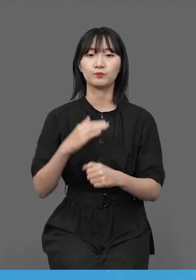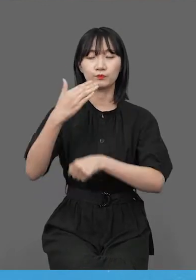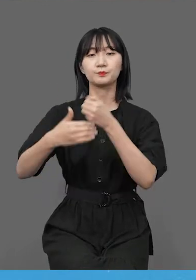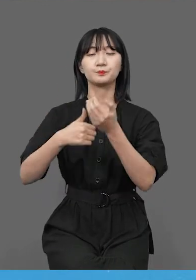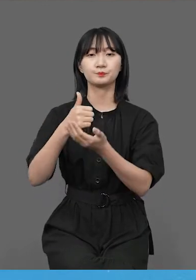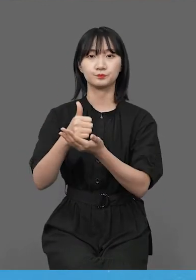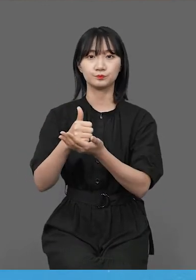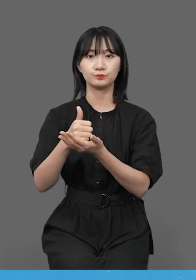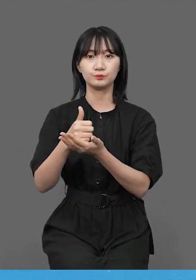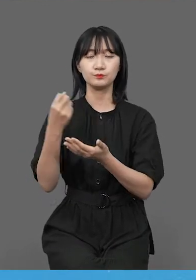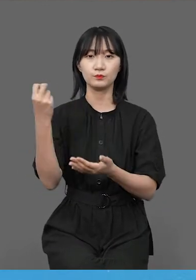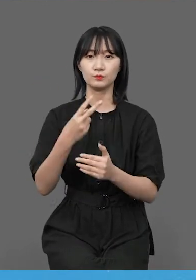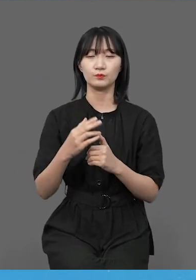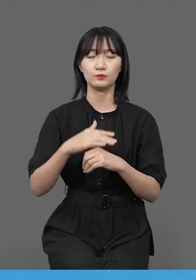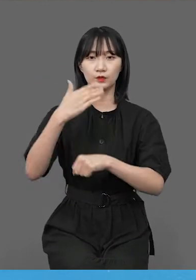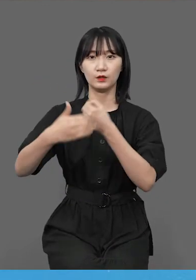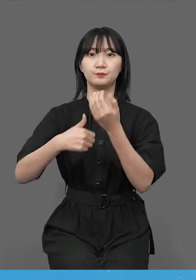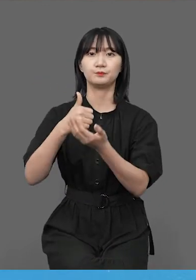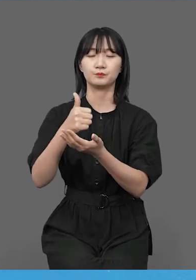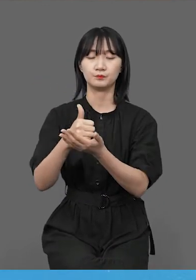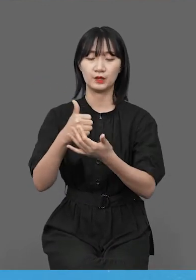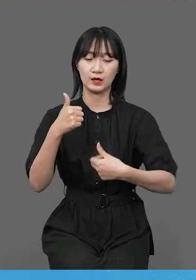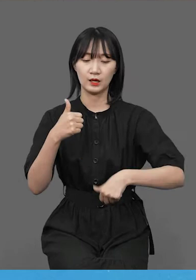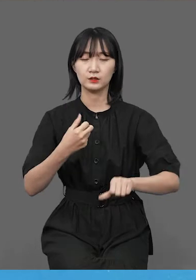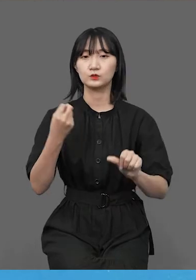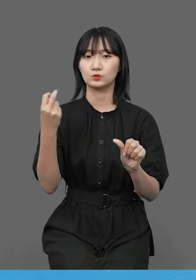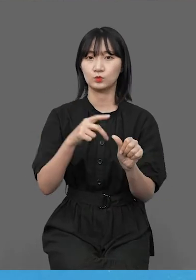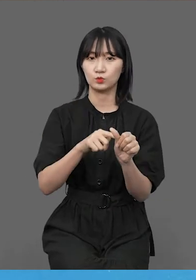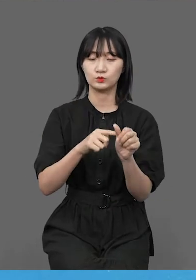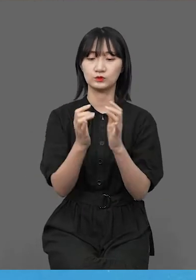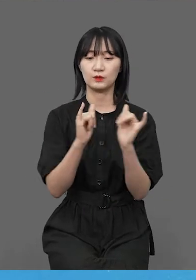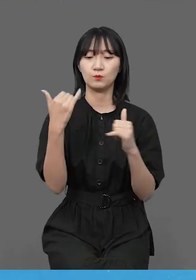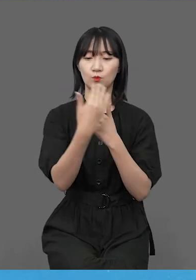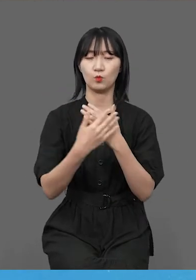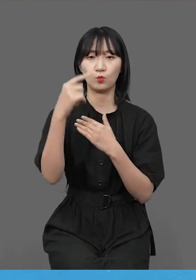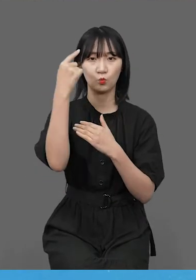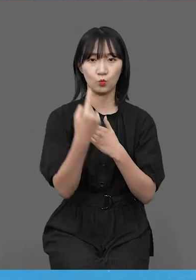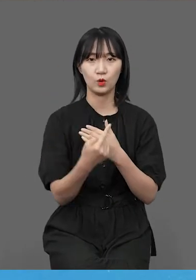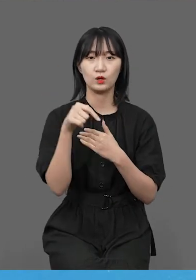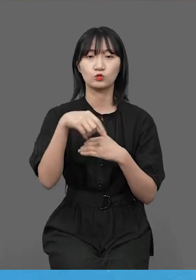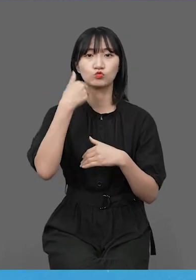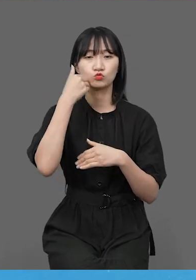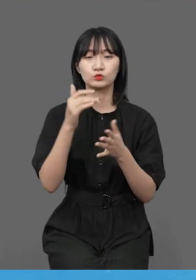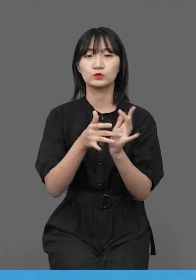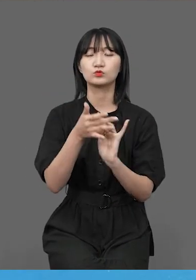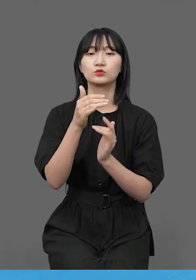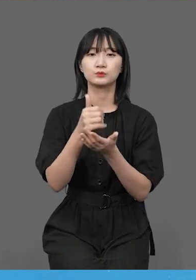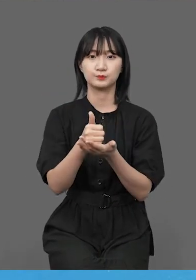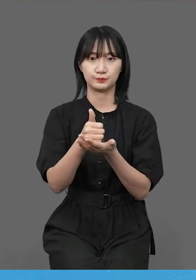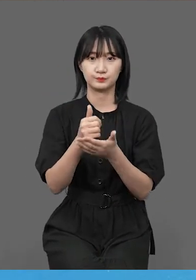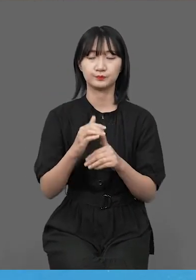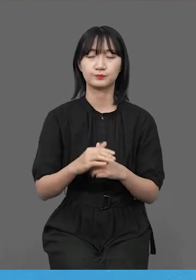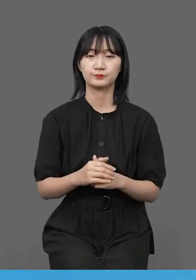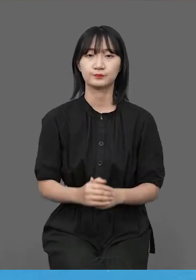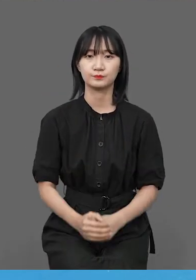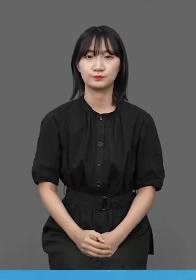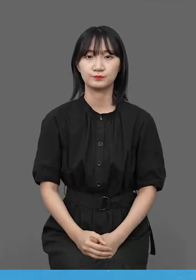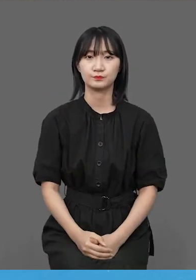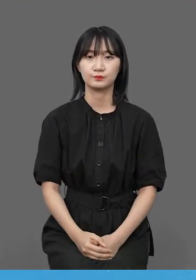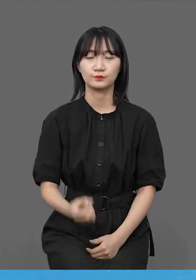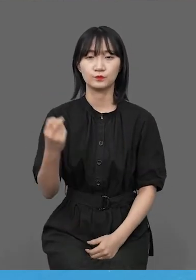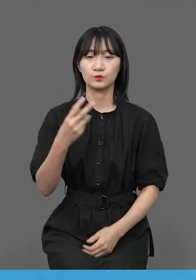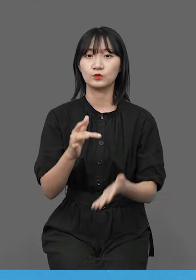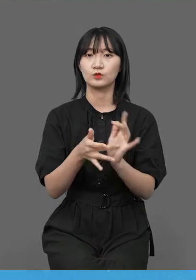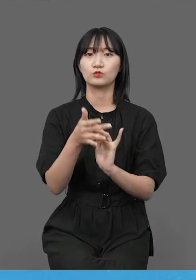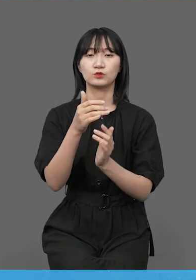하나님, 그리고 하나님의 아들이시면서 인간의 몸을 입고 이 땅에 오신 예수님이라는 것을, 그리고